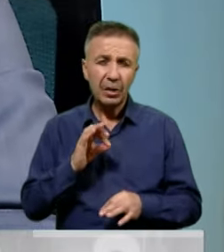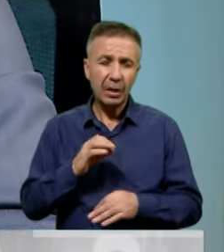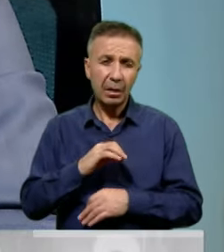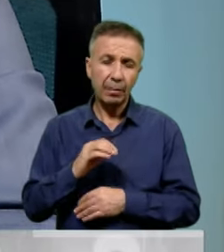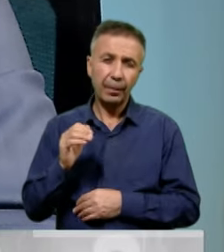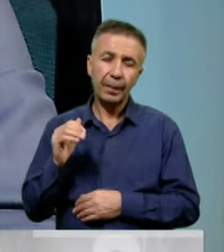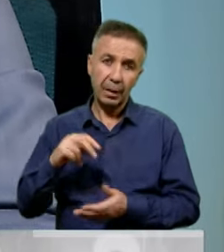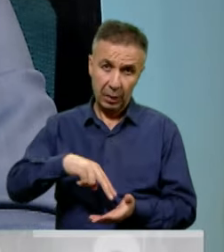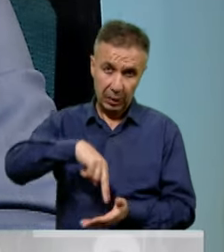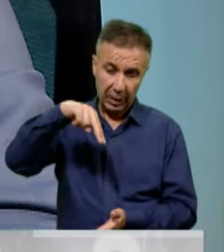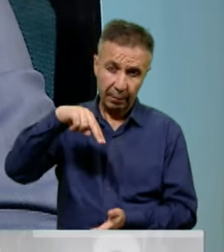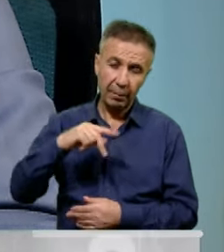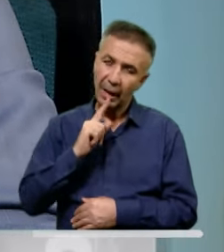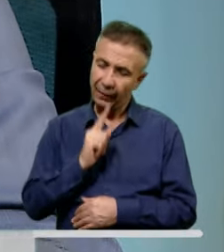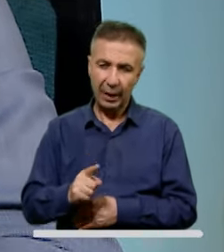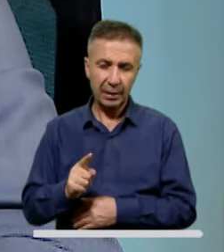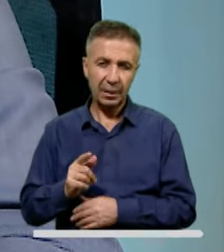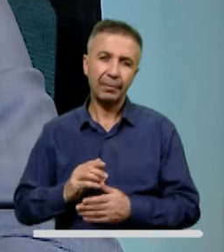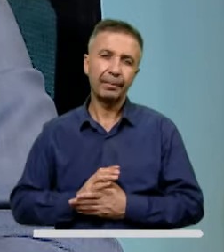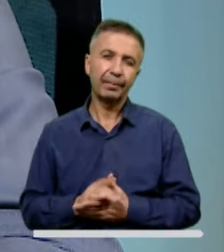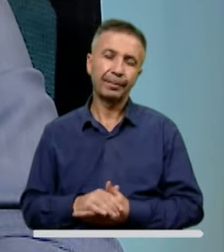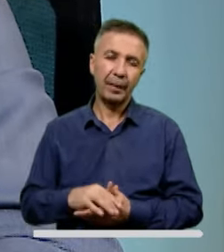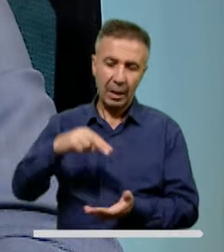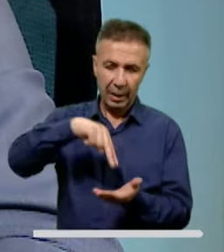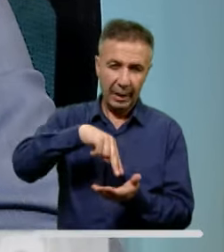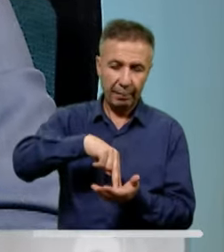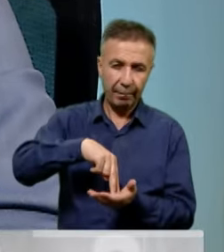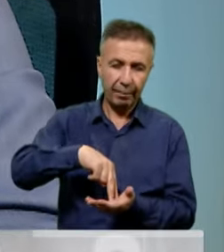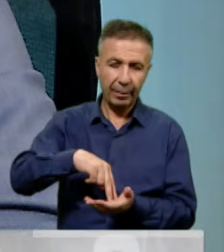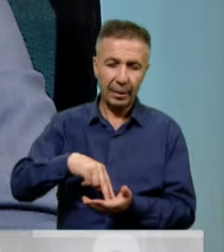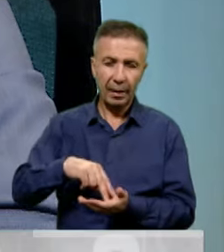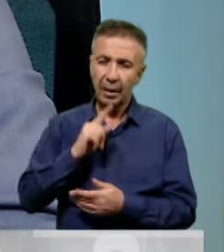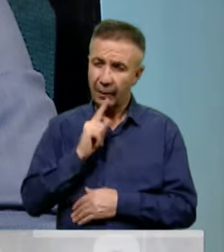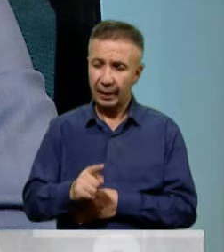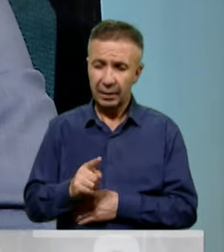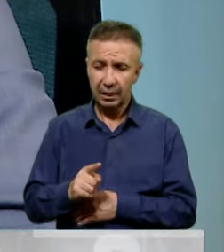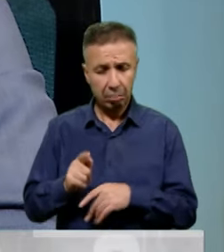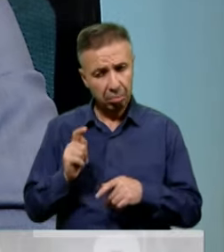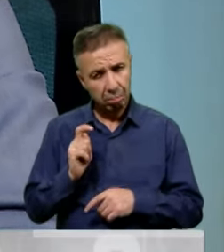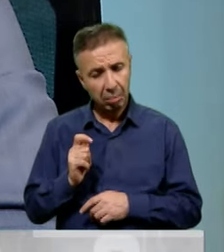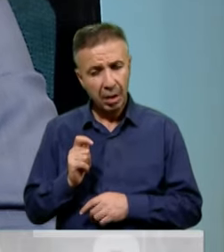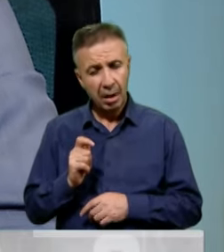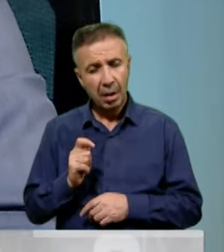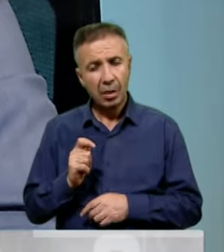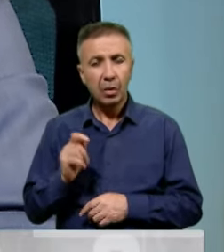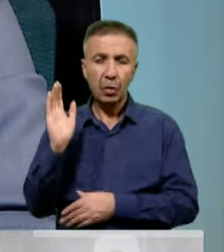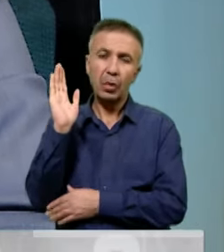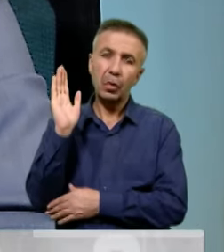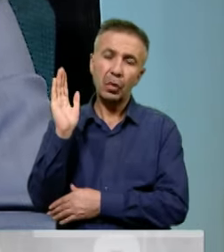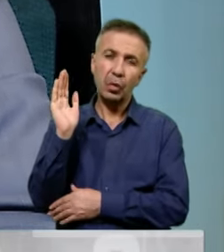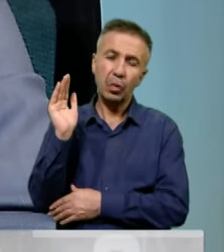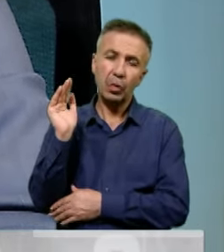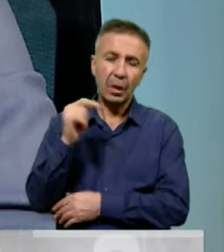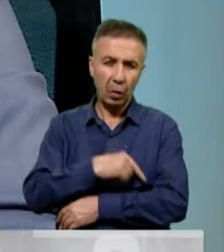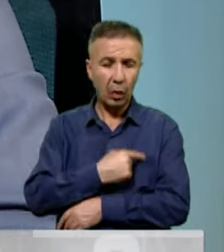kıyam farzdır. Bu bu kimse eee kıyamı yapabiliyorsa kıyamı yapmalı. Rükuyu da normal bir şekilde